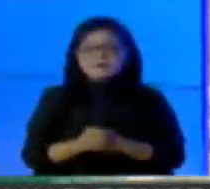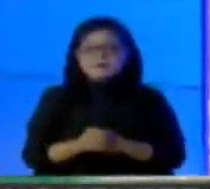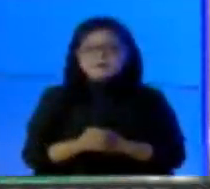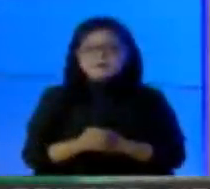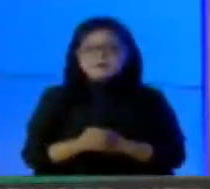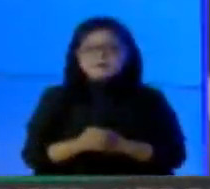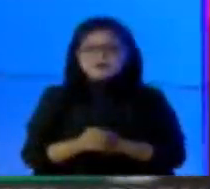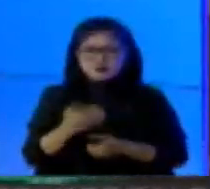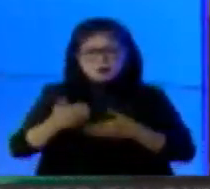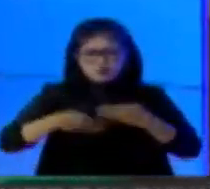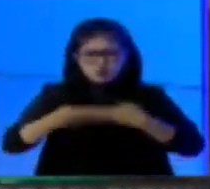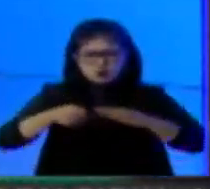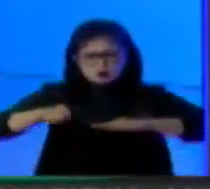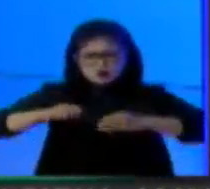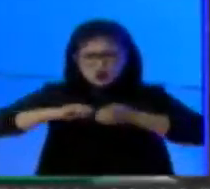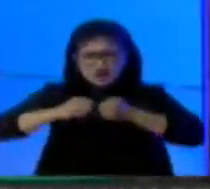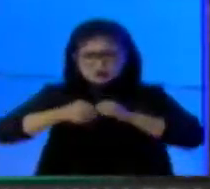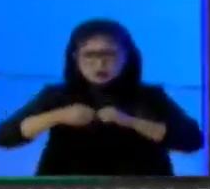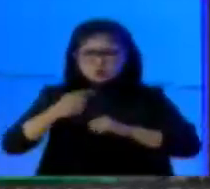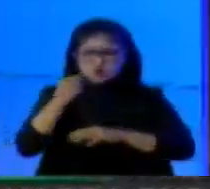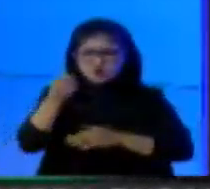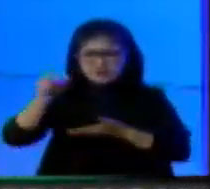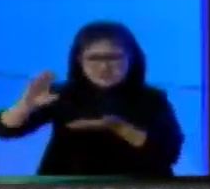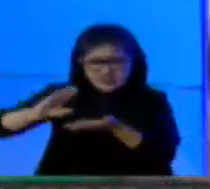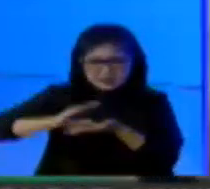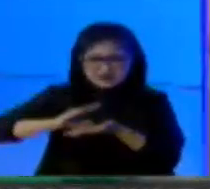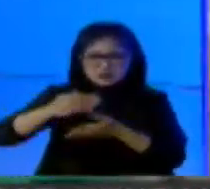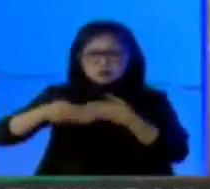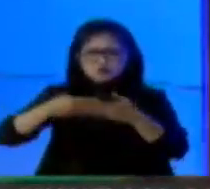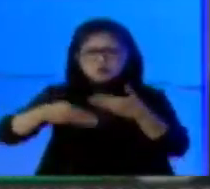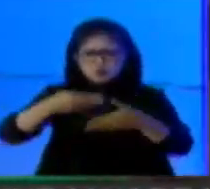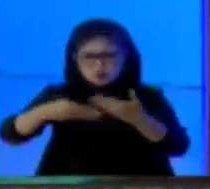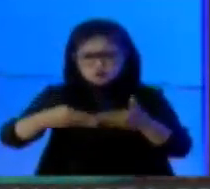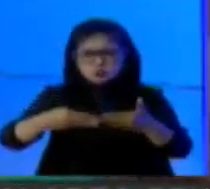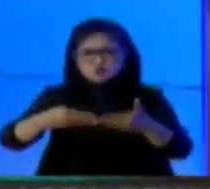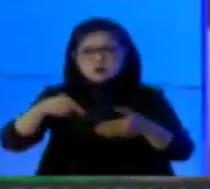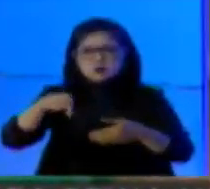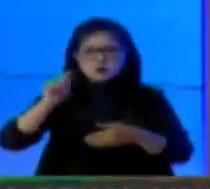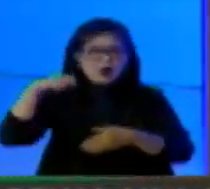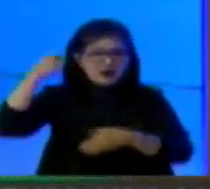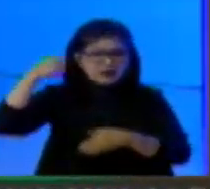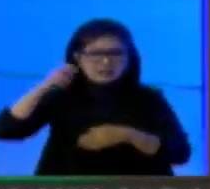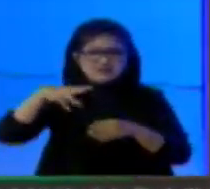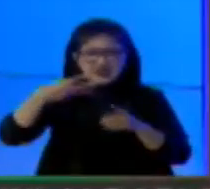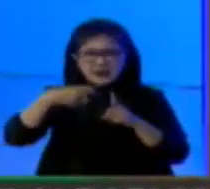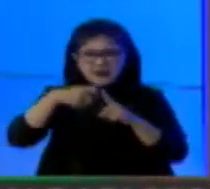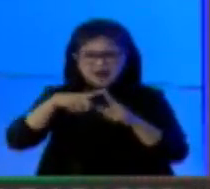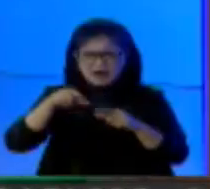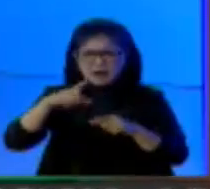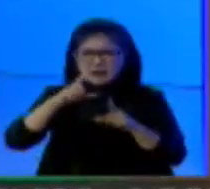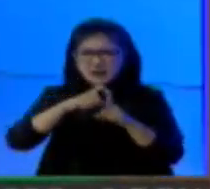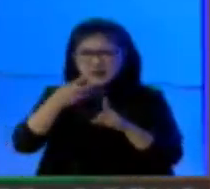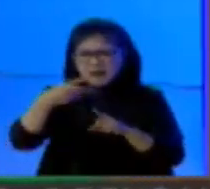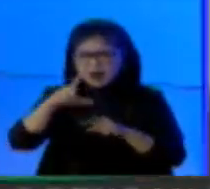Sementara itu, proses hukum kasus investasi ilegal MeMiles terus bergulir. Usai artis Eka Deli dan Elo diperiksa, Polda Jawa